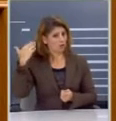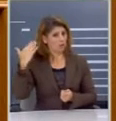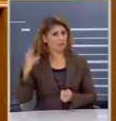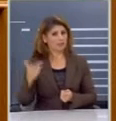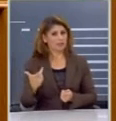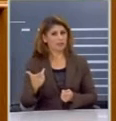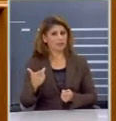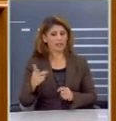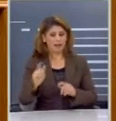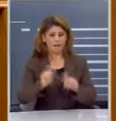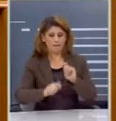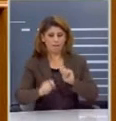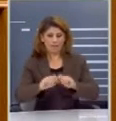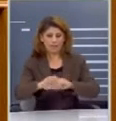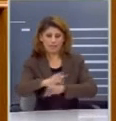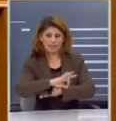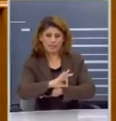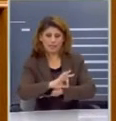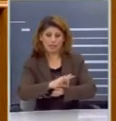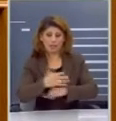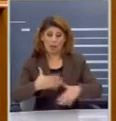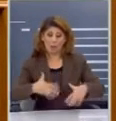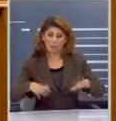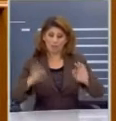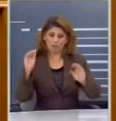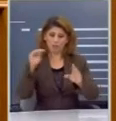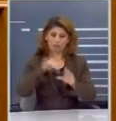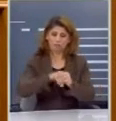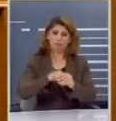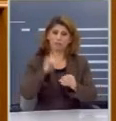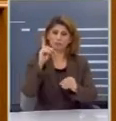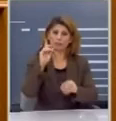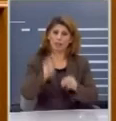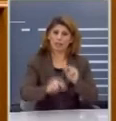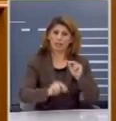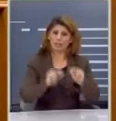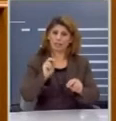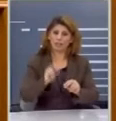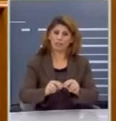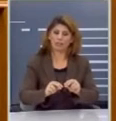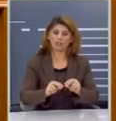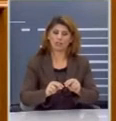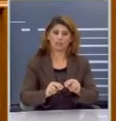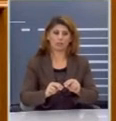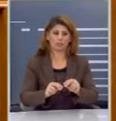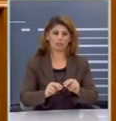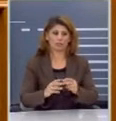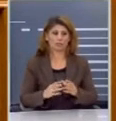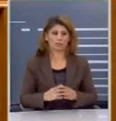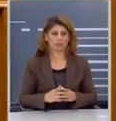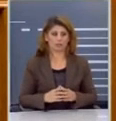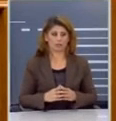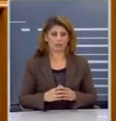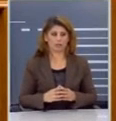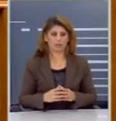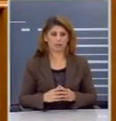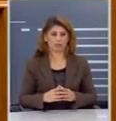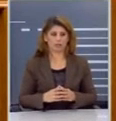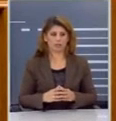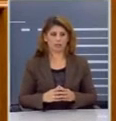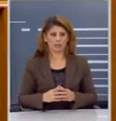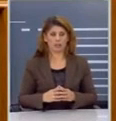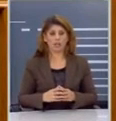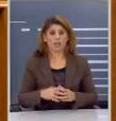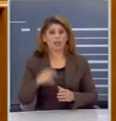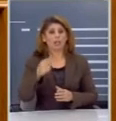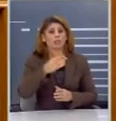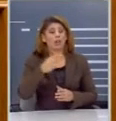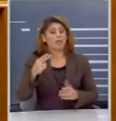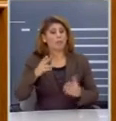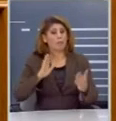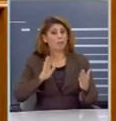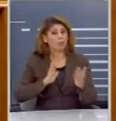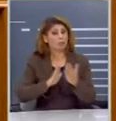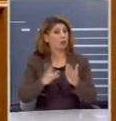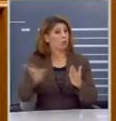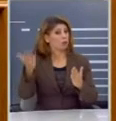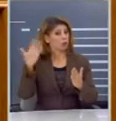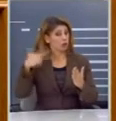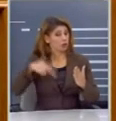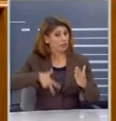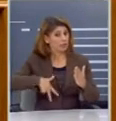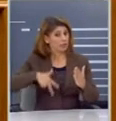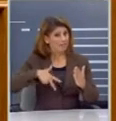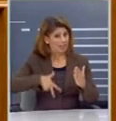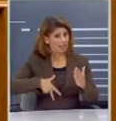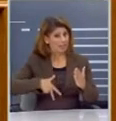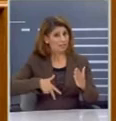ένα σχέδιο ενταγμένο εξ αρχής σε μια εκλογική λογική. Το θέμα που αντιμετώπιζε η τότε κυβέρνηση